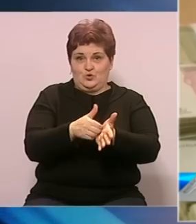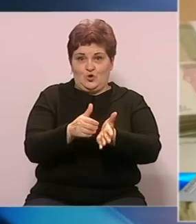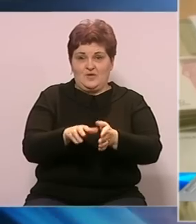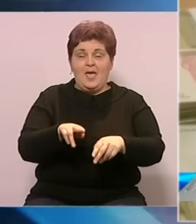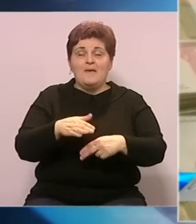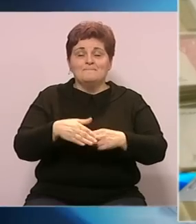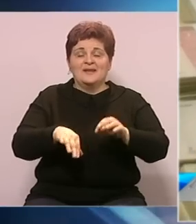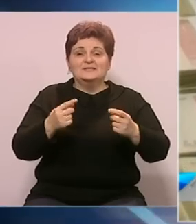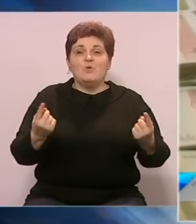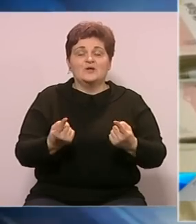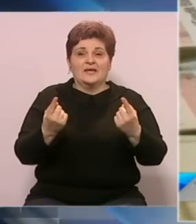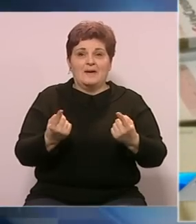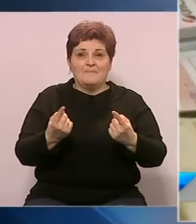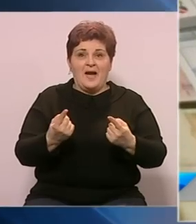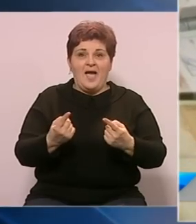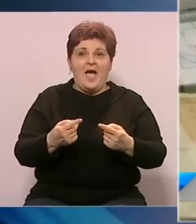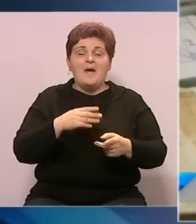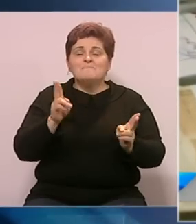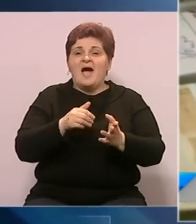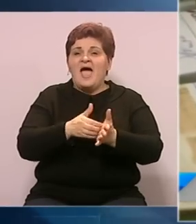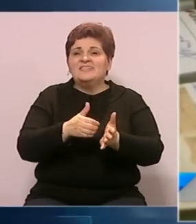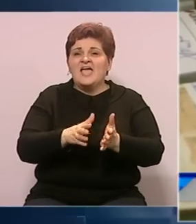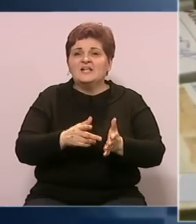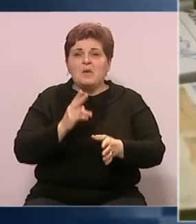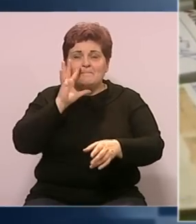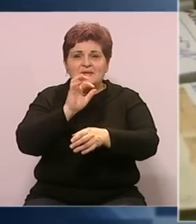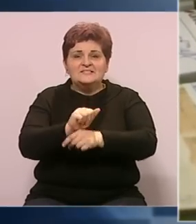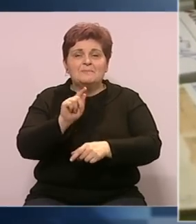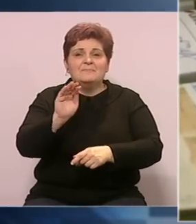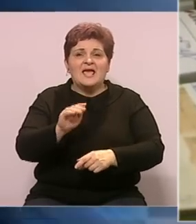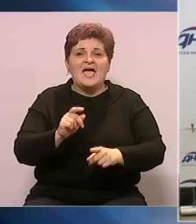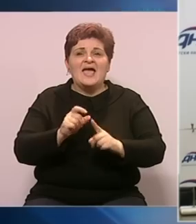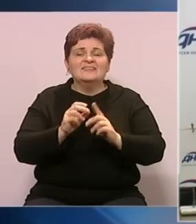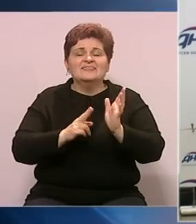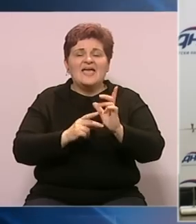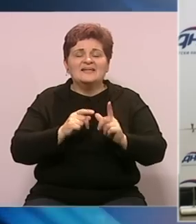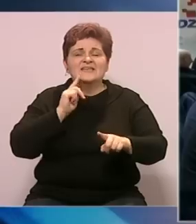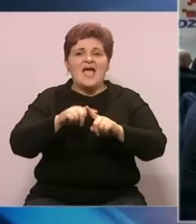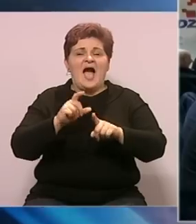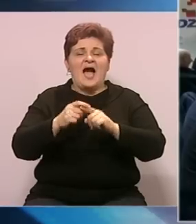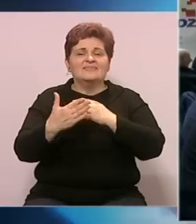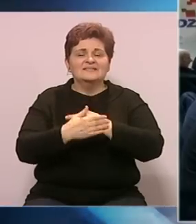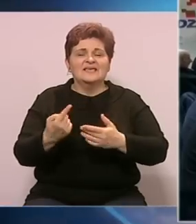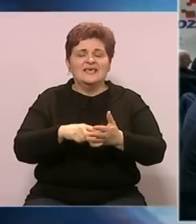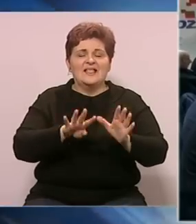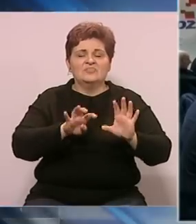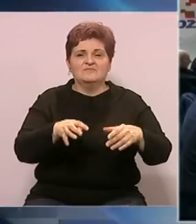predizbornih skupova. Značajno manje troškove od uočenih prijavili su DNS i HDZ 1990.